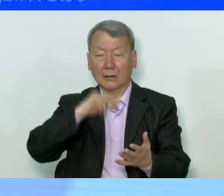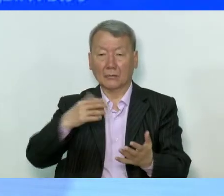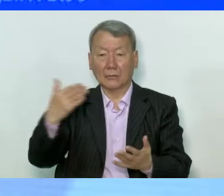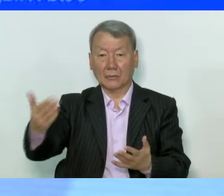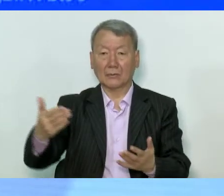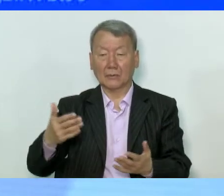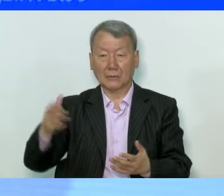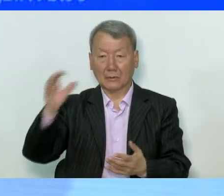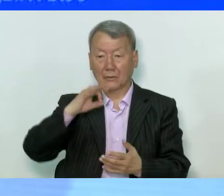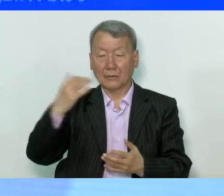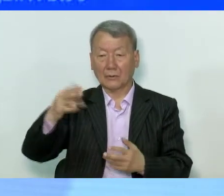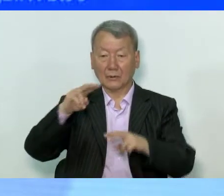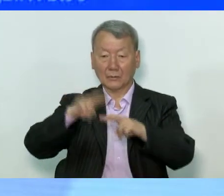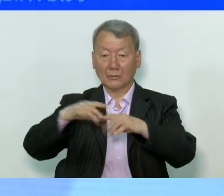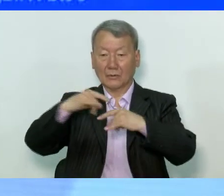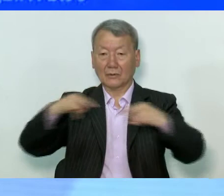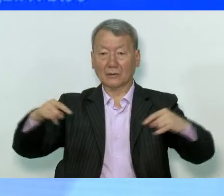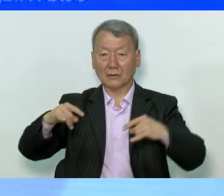алып бардыңыздар дейт.